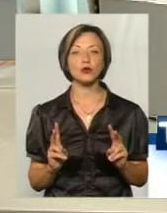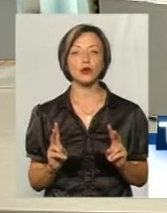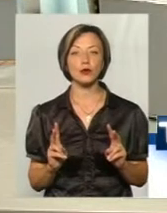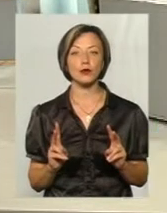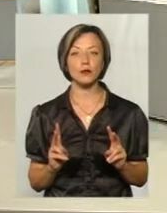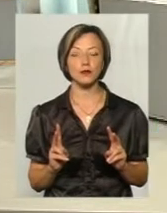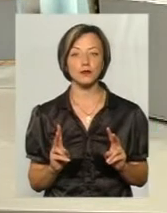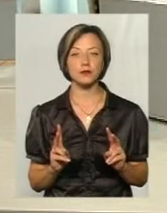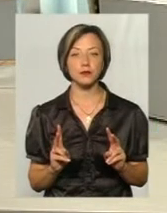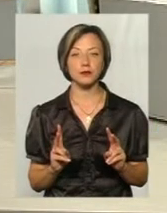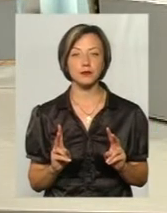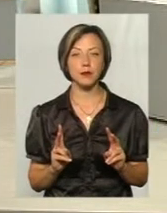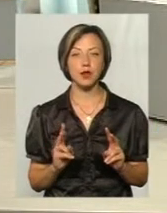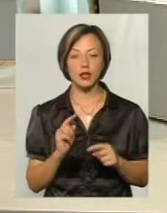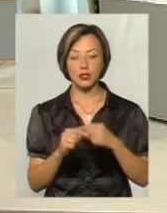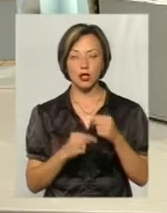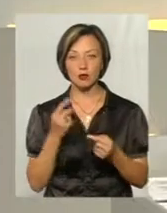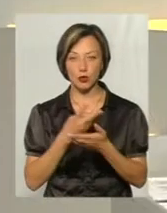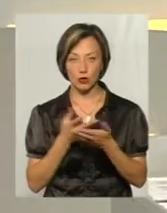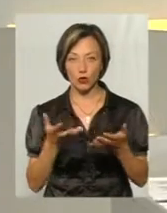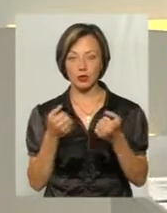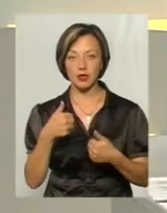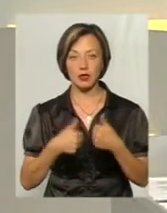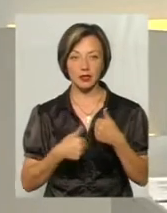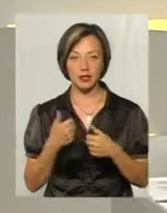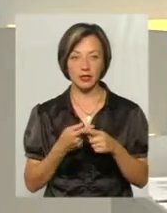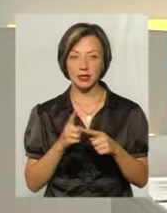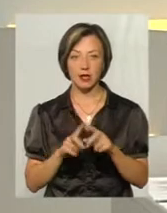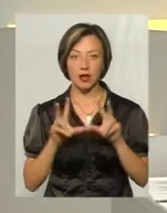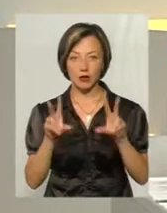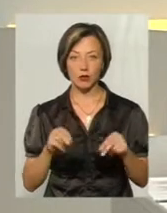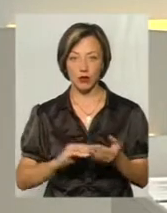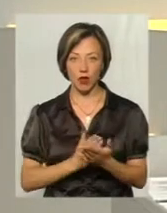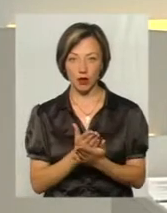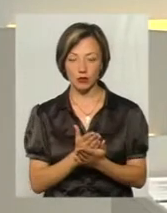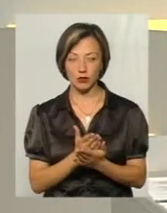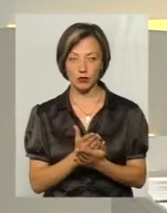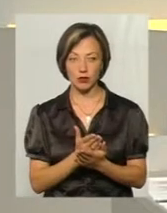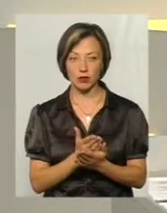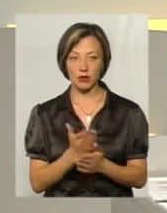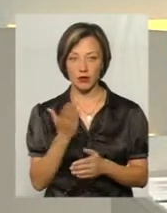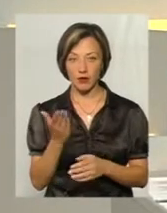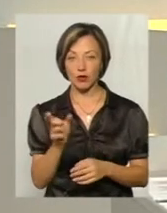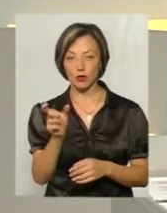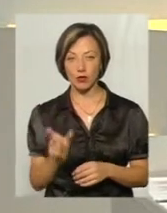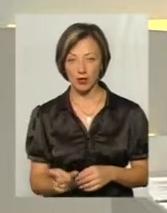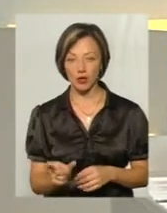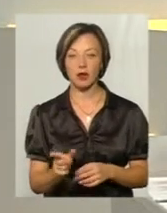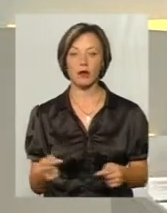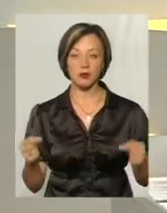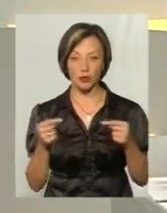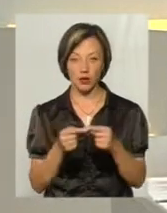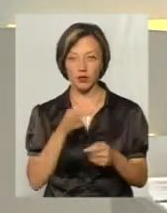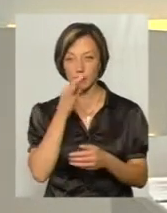проходять через ProZorro і отримують тендера, це ж не гарантує якості. А ви людина, яка